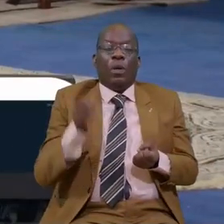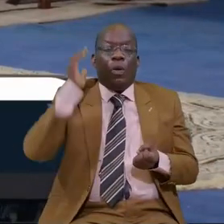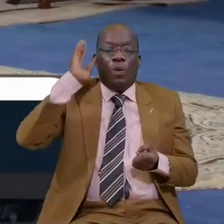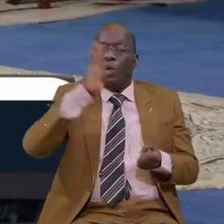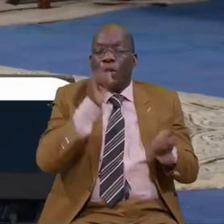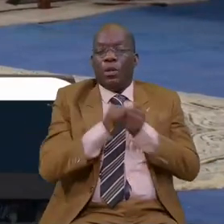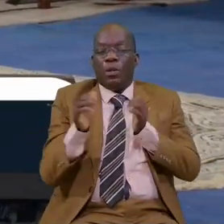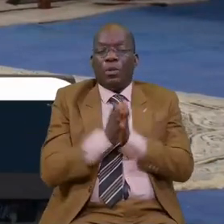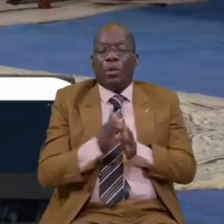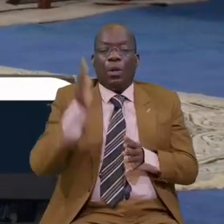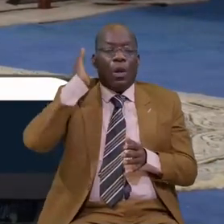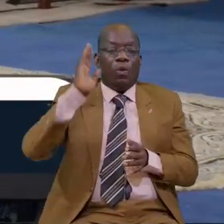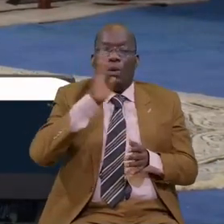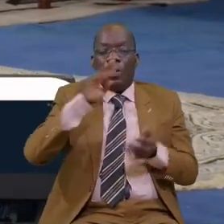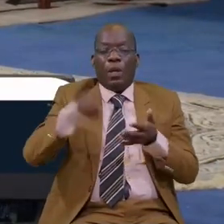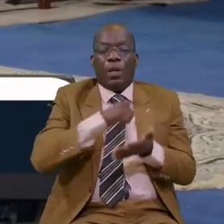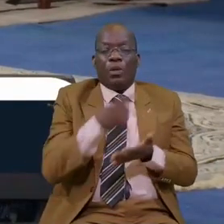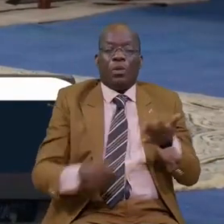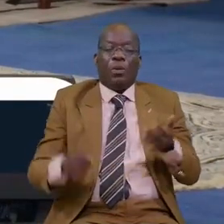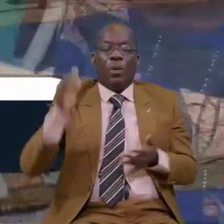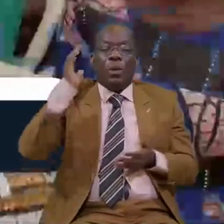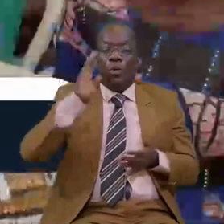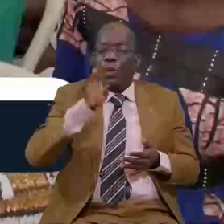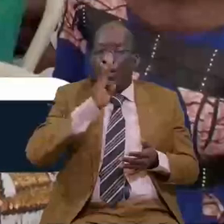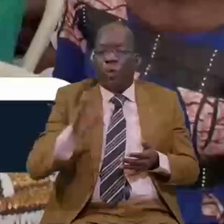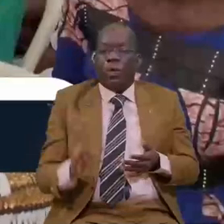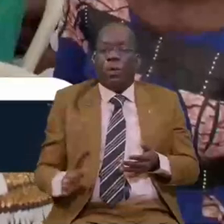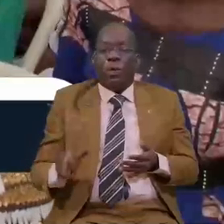son joug de dessous ton cou, et la graisse,